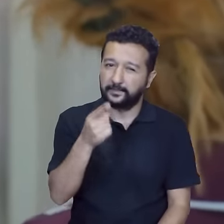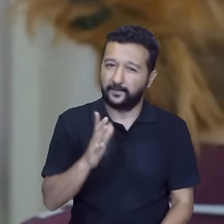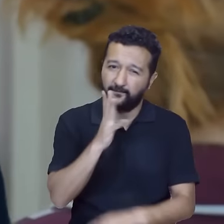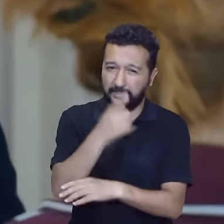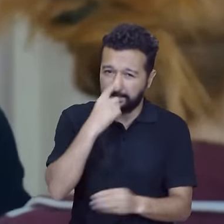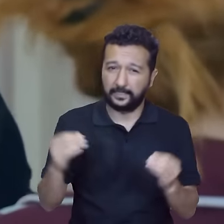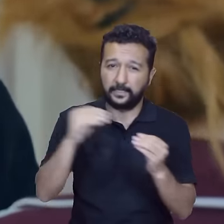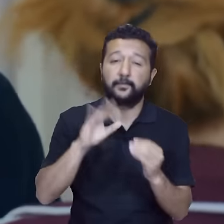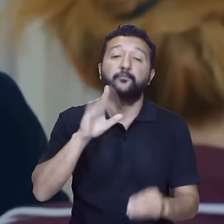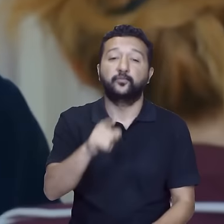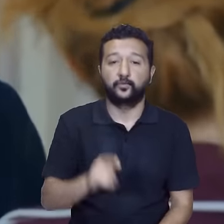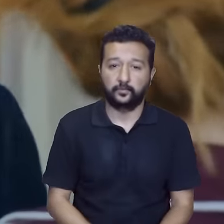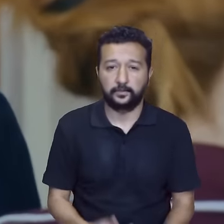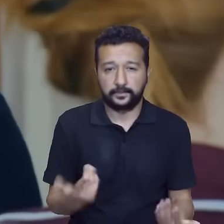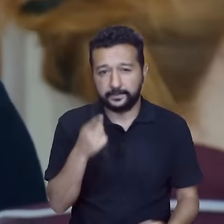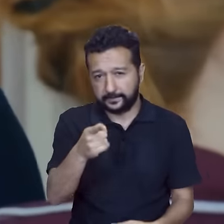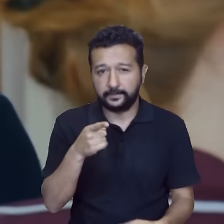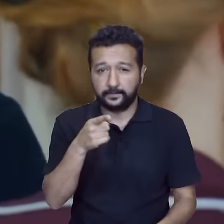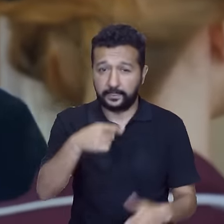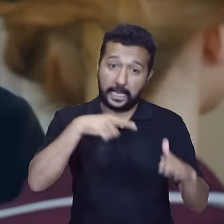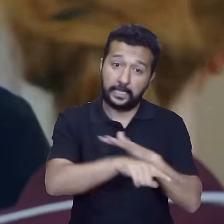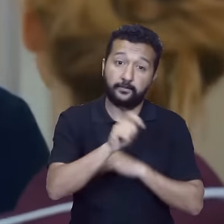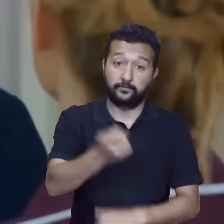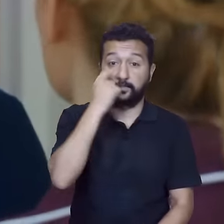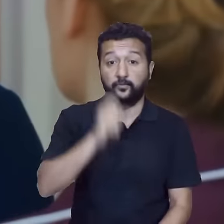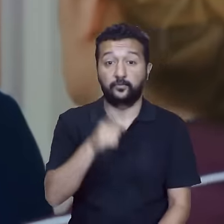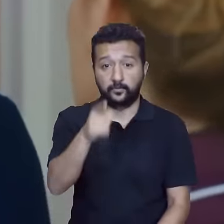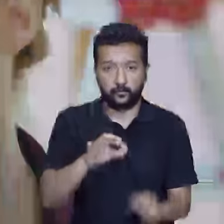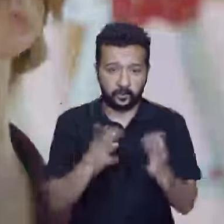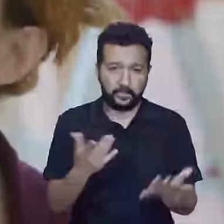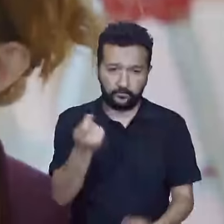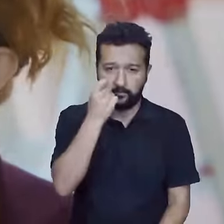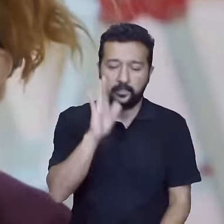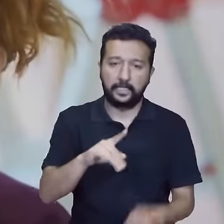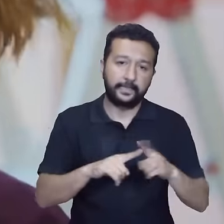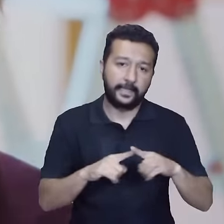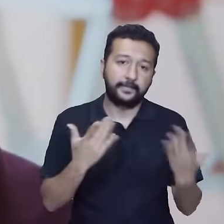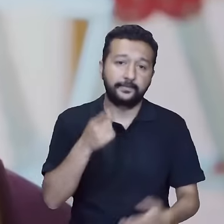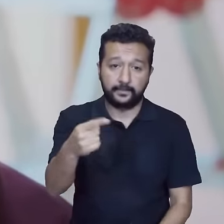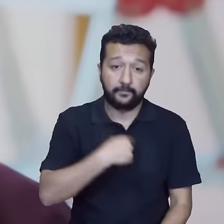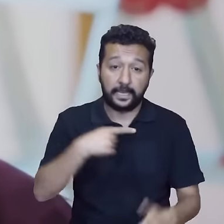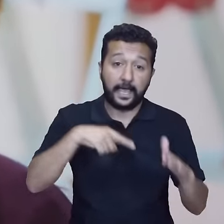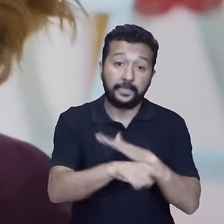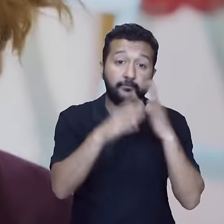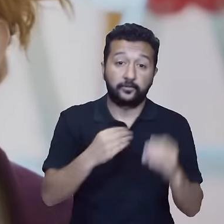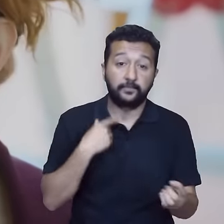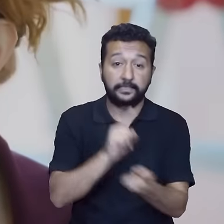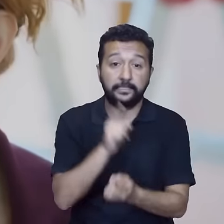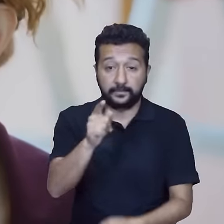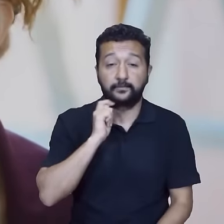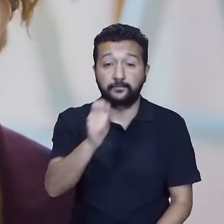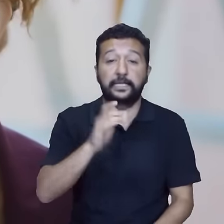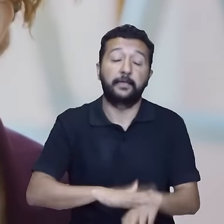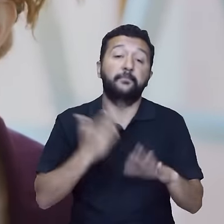fazla abartmıyor musun? Yani sanki seni aldatmışım gibi davranıyorsun. Bu ne trip? Ay Tarık'cığım sen beni aldatmış olsan ben sana